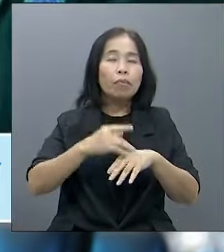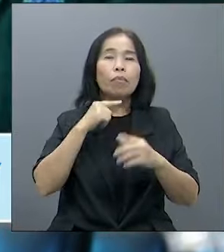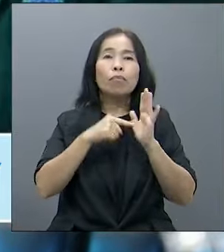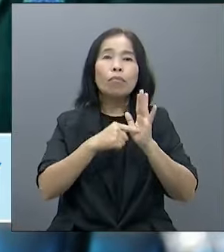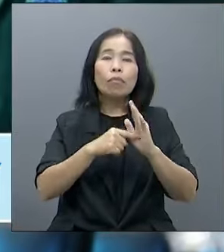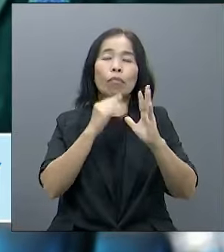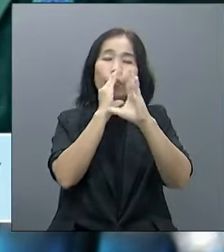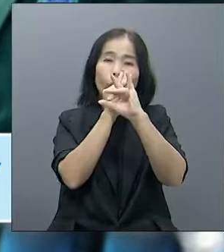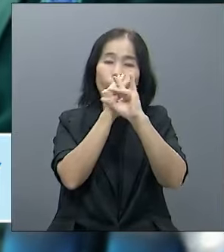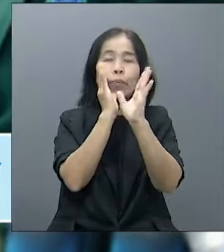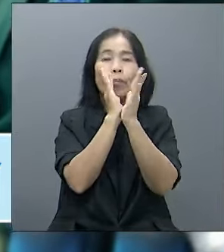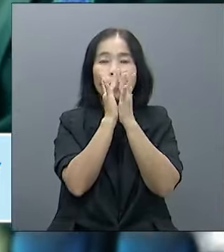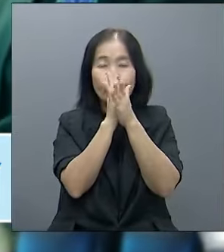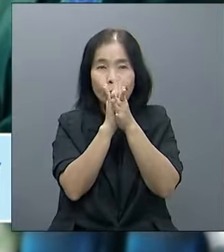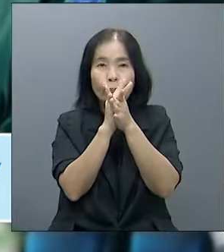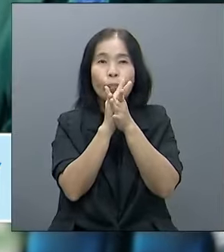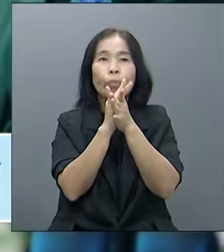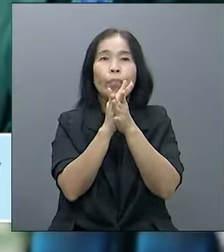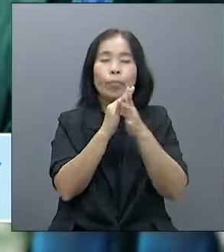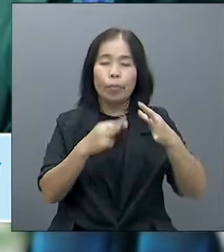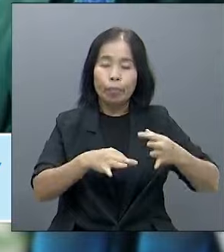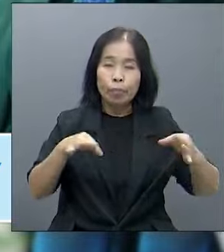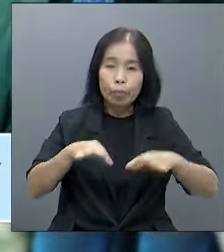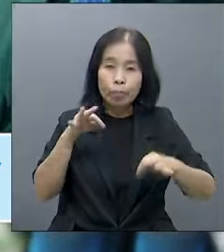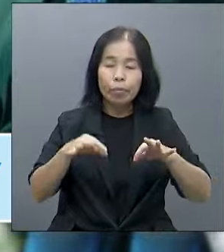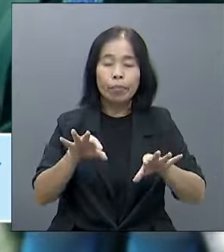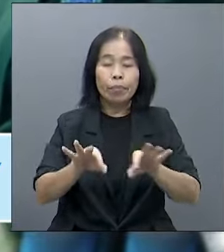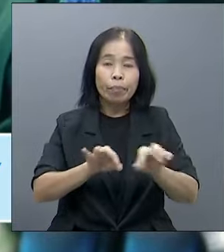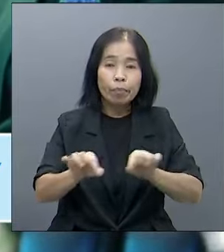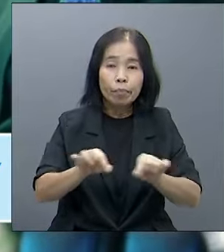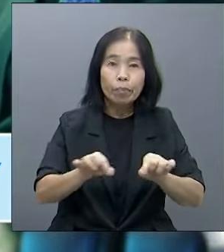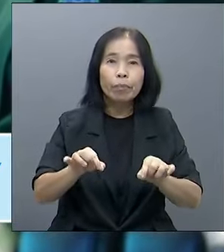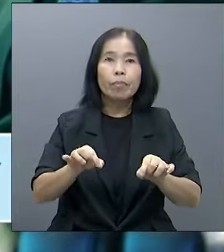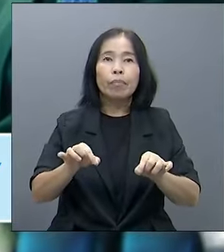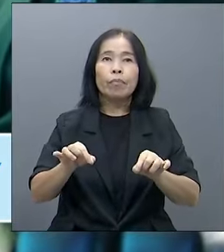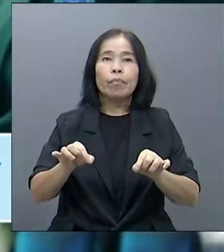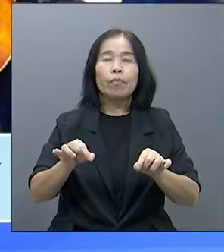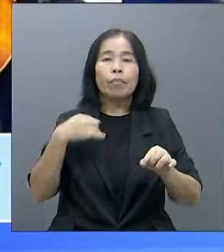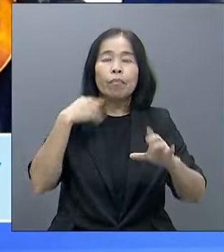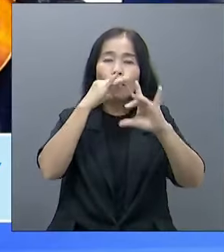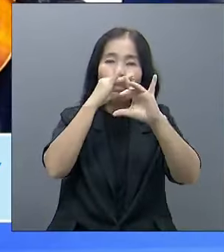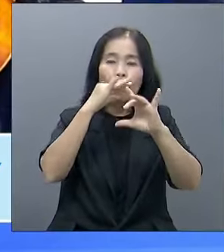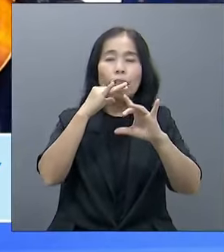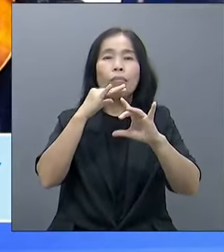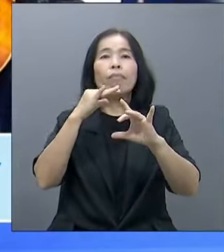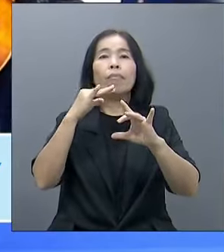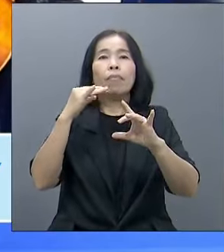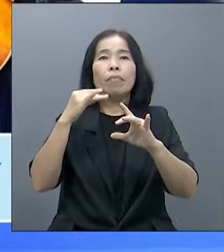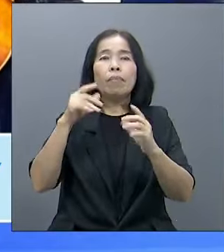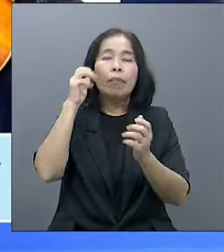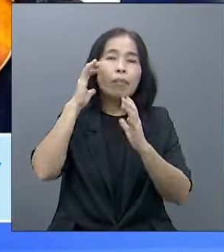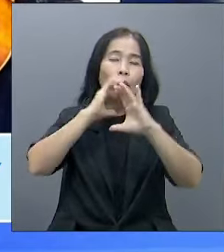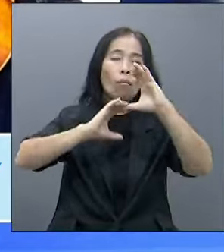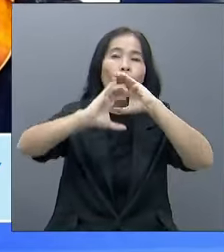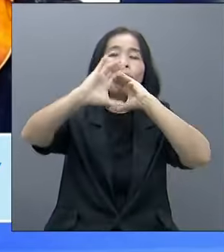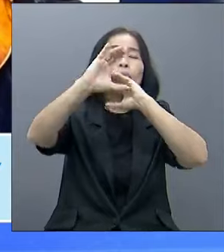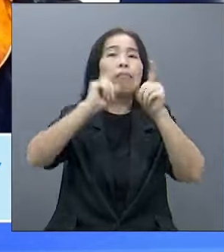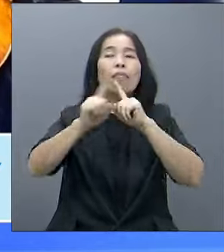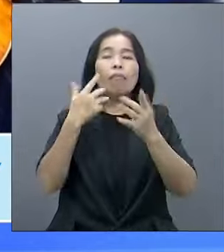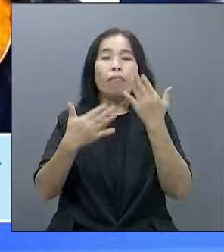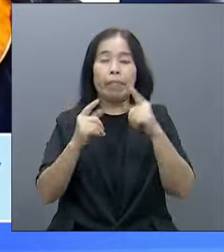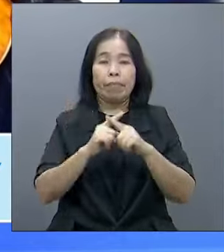คนโปงลางพินคลุระนาดคล้องวงไวโอลินคลาริเนตแซกโซโฟนแล้วก็ทรัมเป็ตส่วนการแข่งขันรอบ